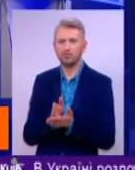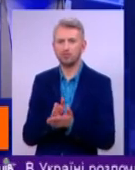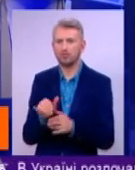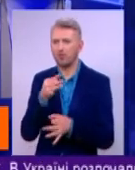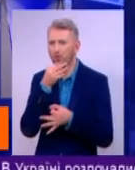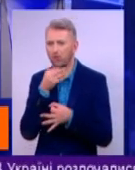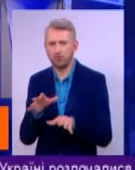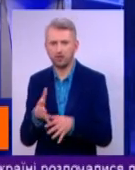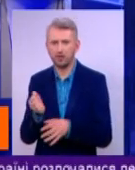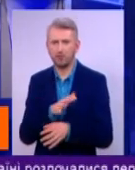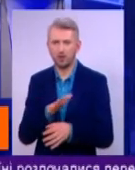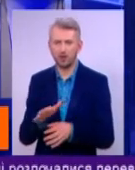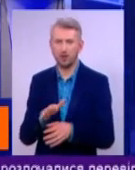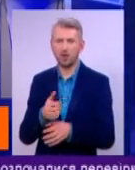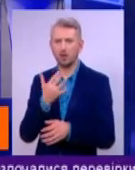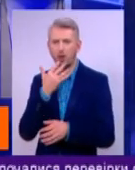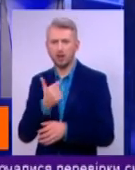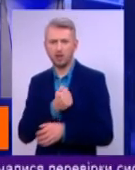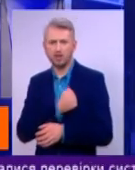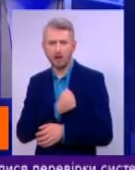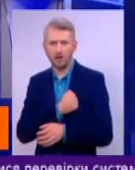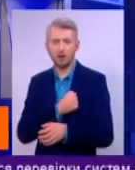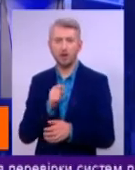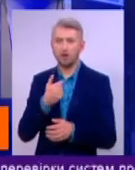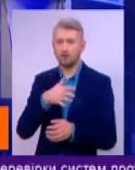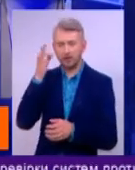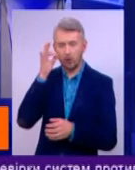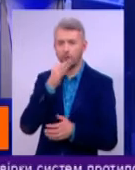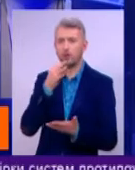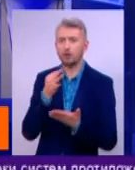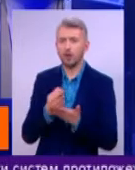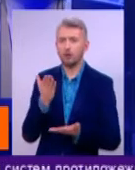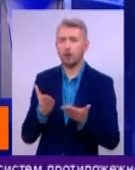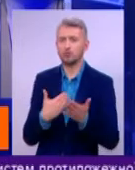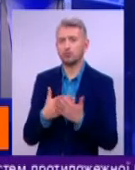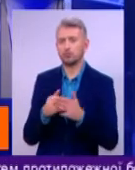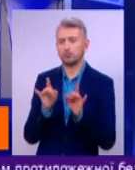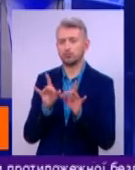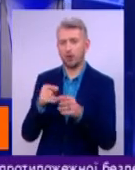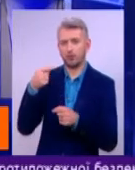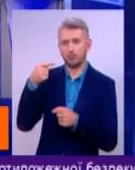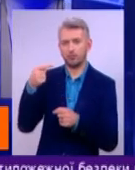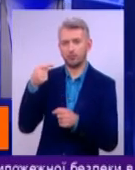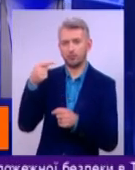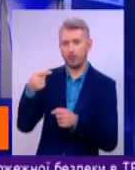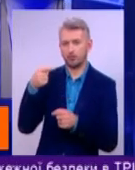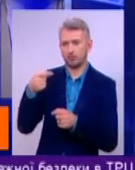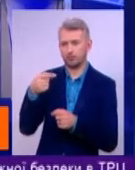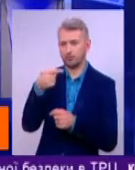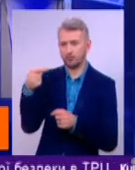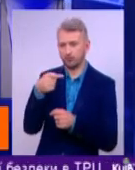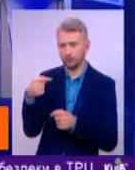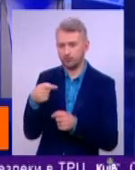Збройних сил. Вже теж і згадували про відповідальність в сюжеті, але якщо ось окреслити так тезово, за яких умов людина